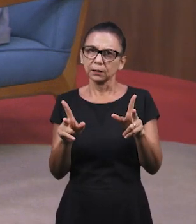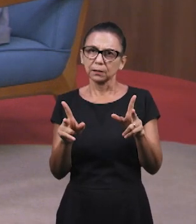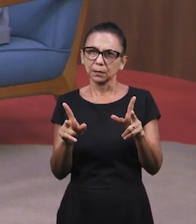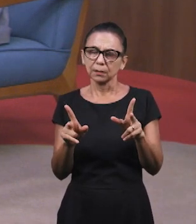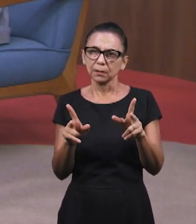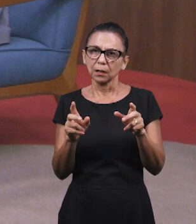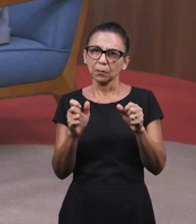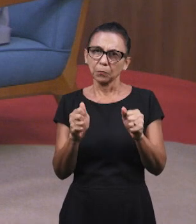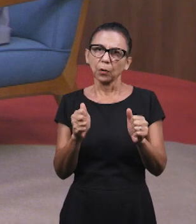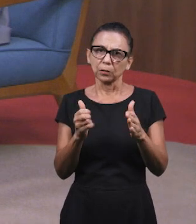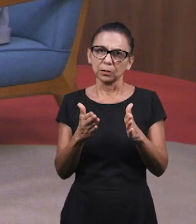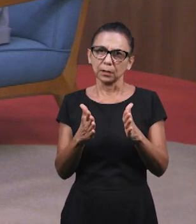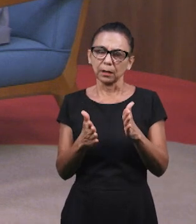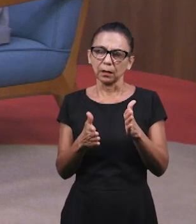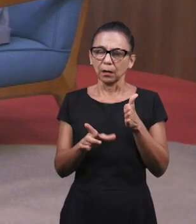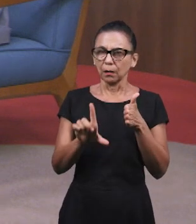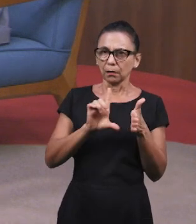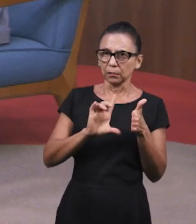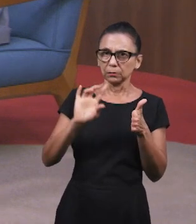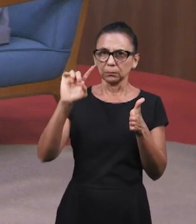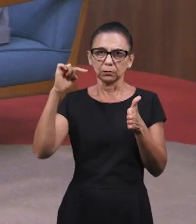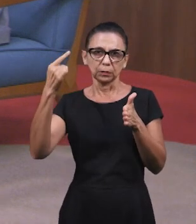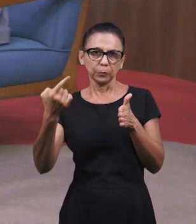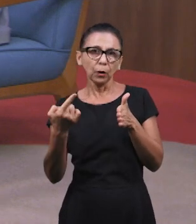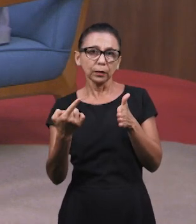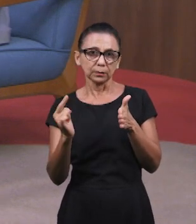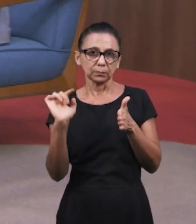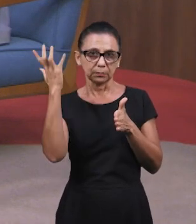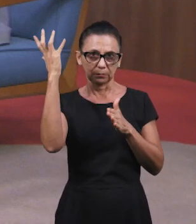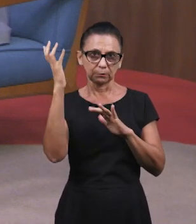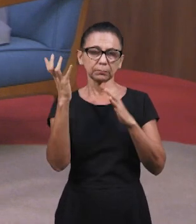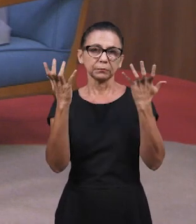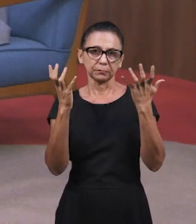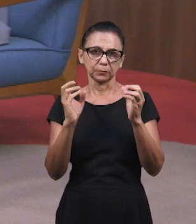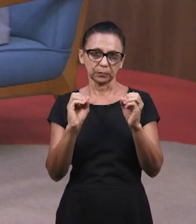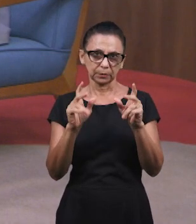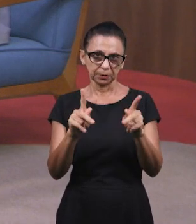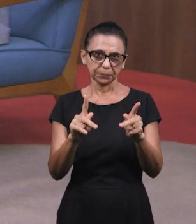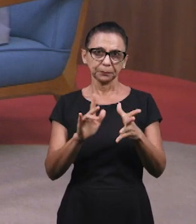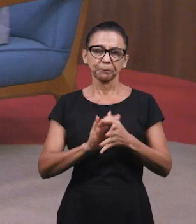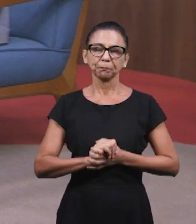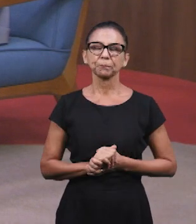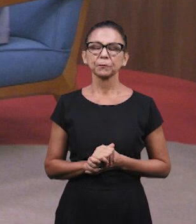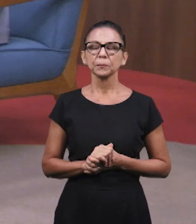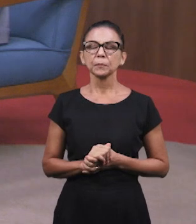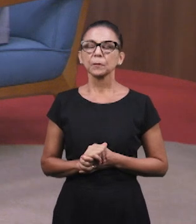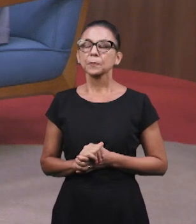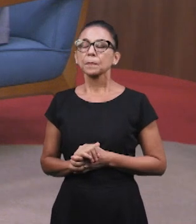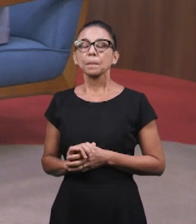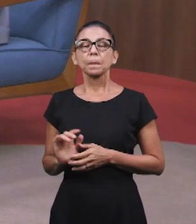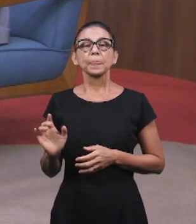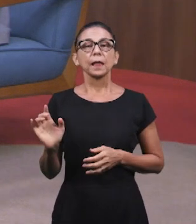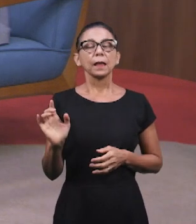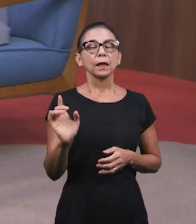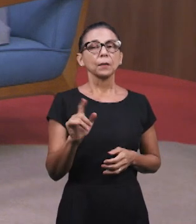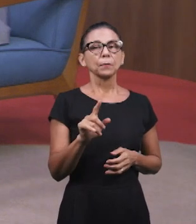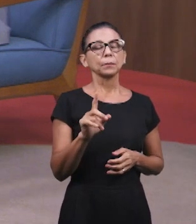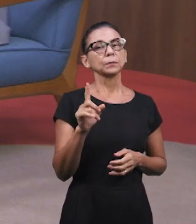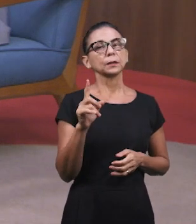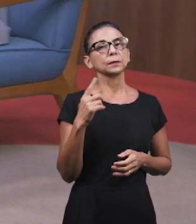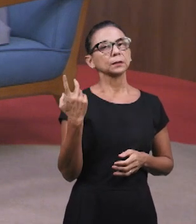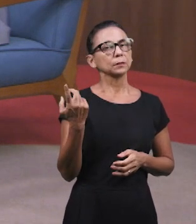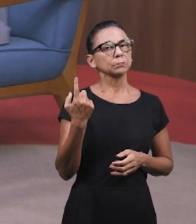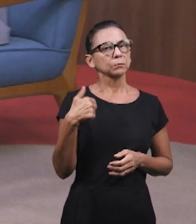bien. Nous traitons et nous faisons cela déjà depuis quelques programmes